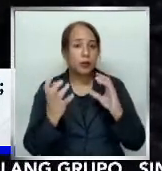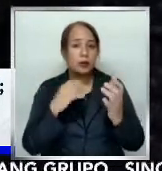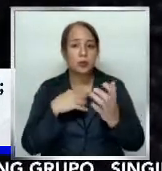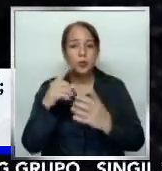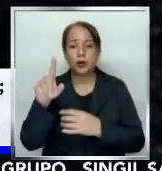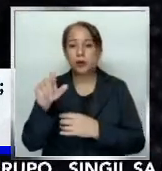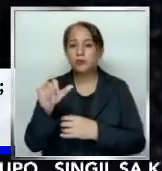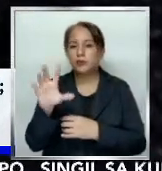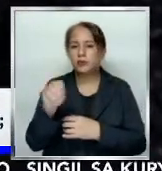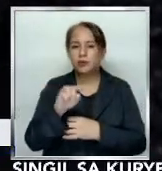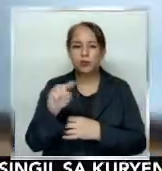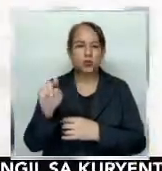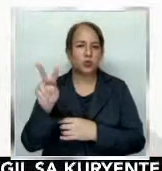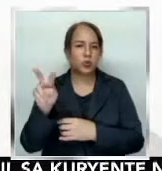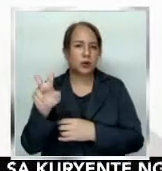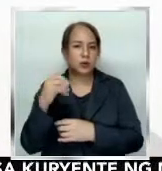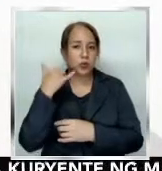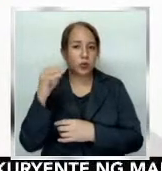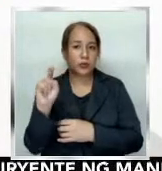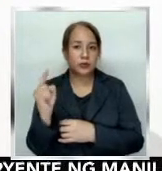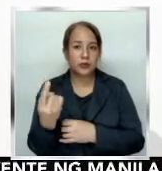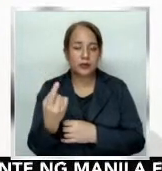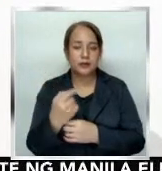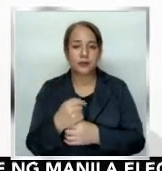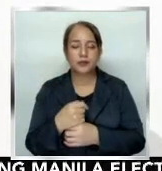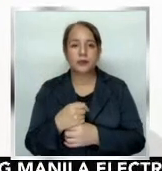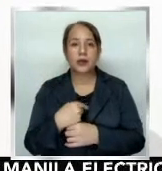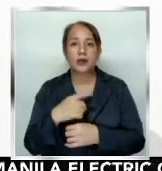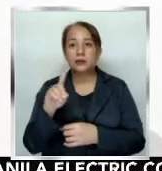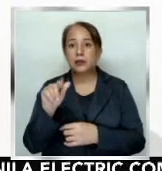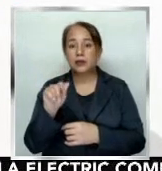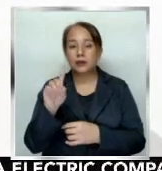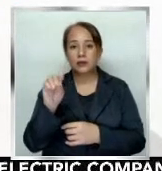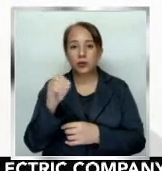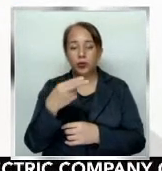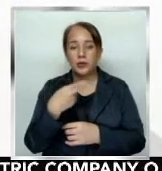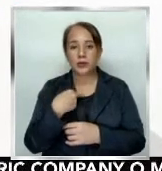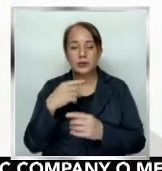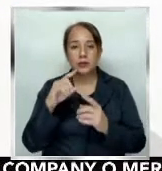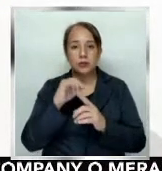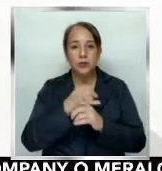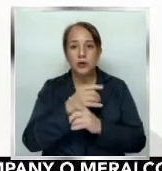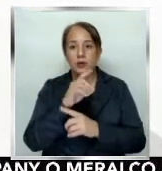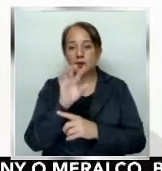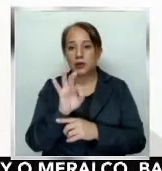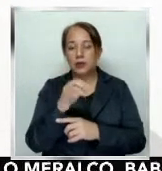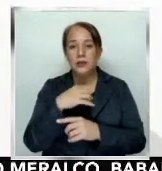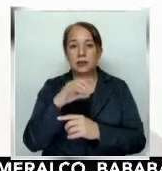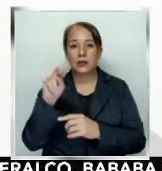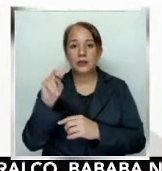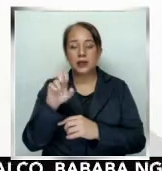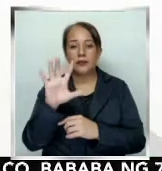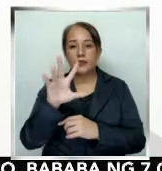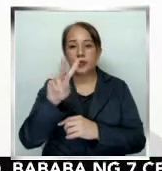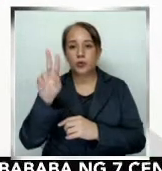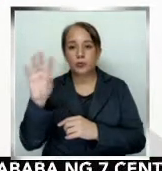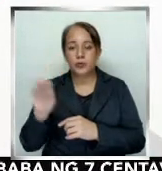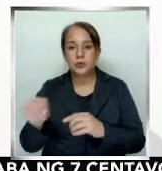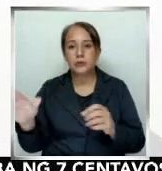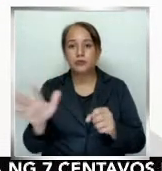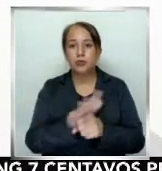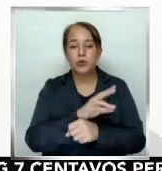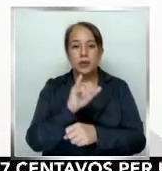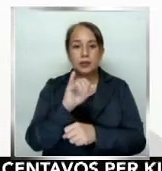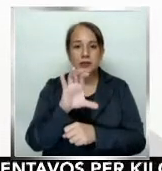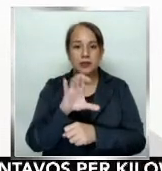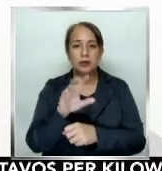hanggang 200 calls lamang. Sa datos ng DOH as of January 9, sa NCR 52% na puno ang ICU, 50%